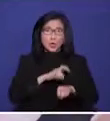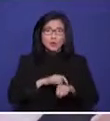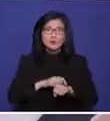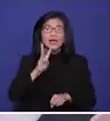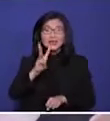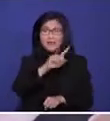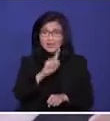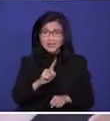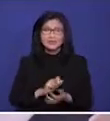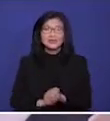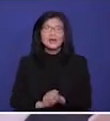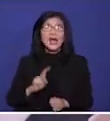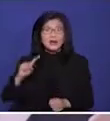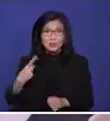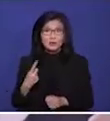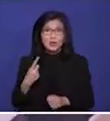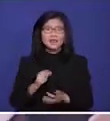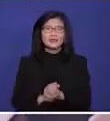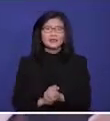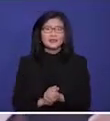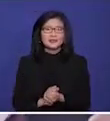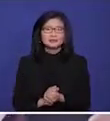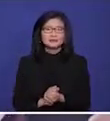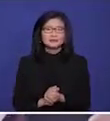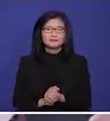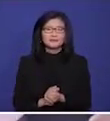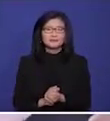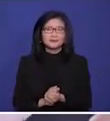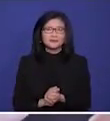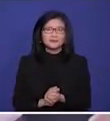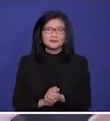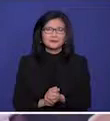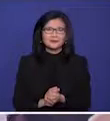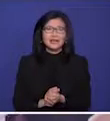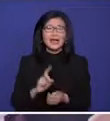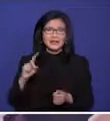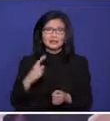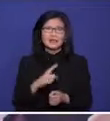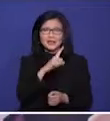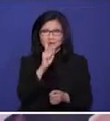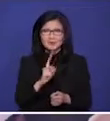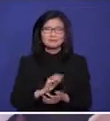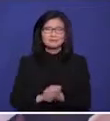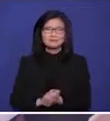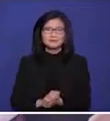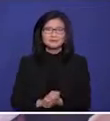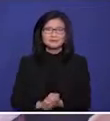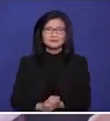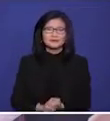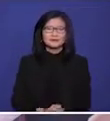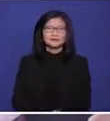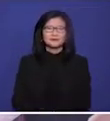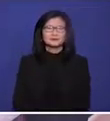menit dan dimulai pada saat perkataan pertama yang disampaikan. Silakan.